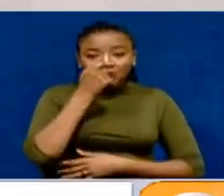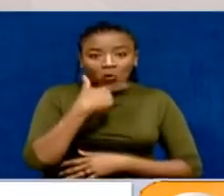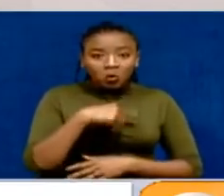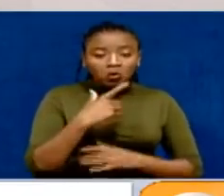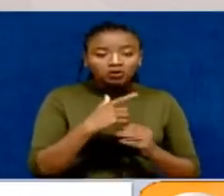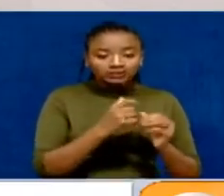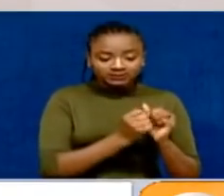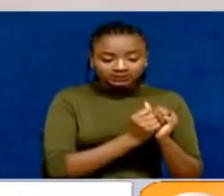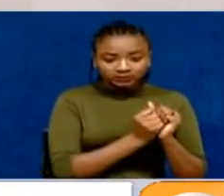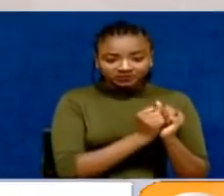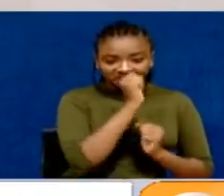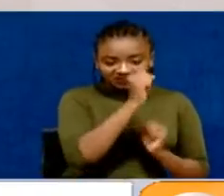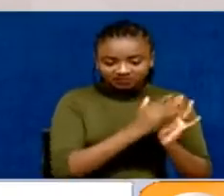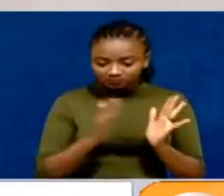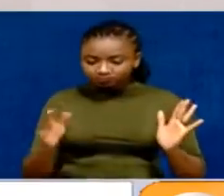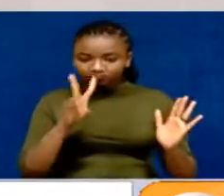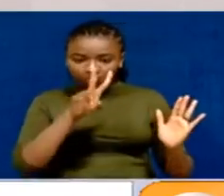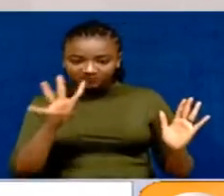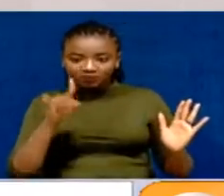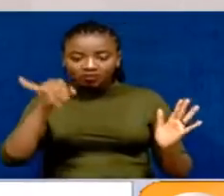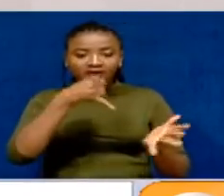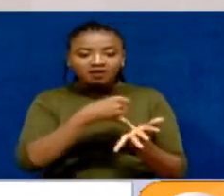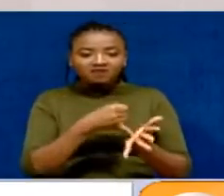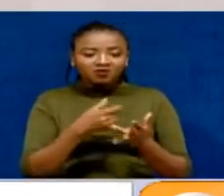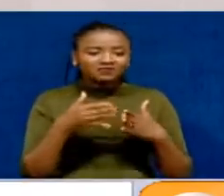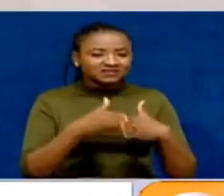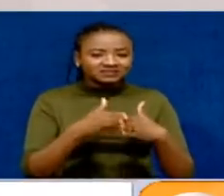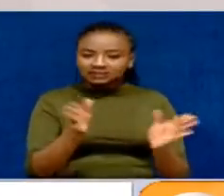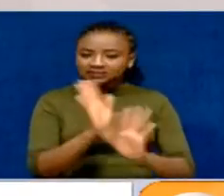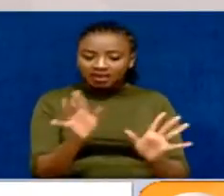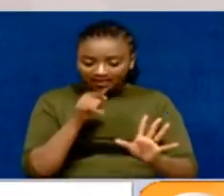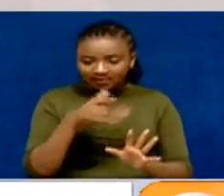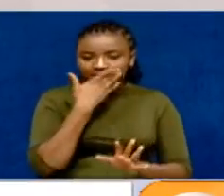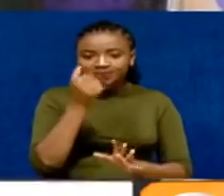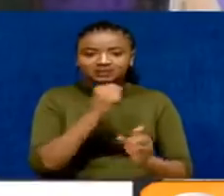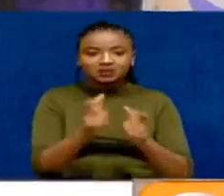miaka 15 na 24 kukawa mbinu muafaka zaidi.